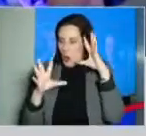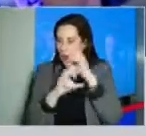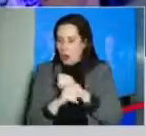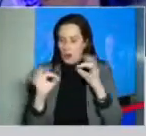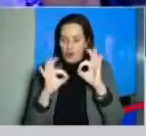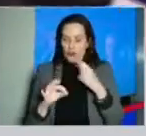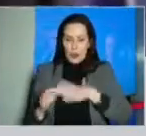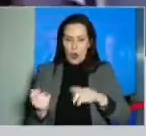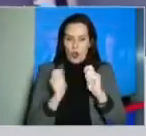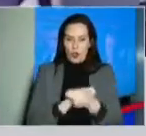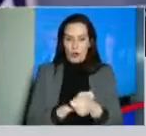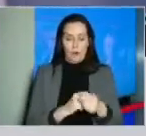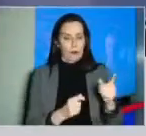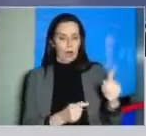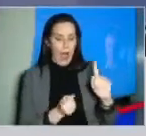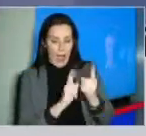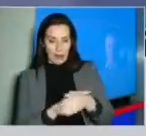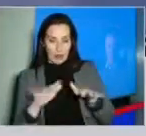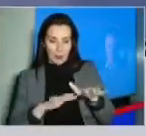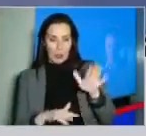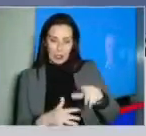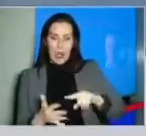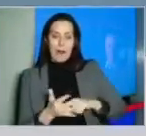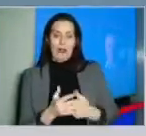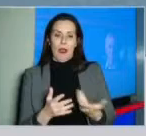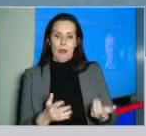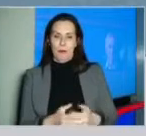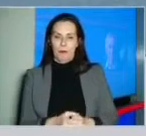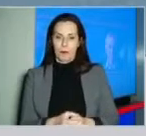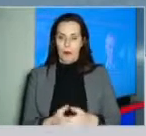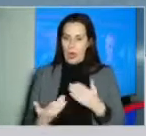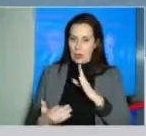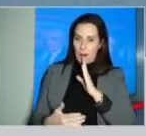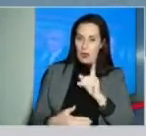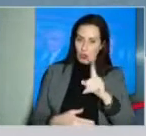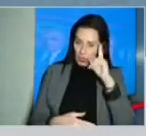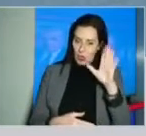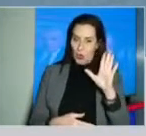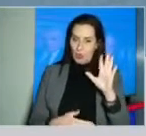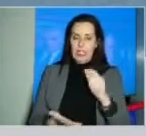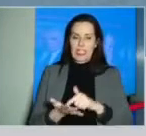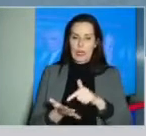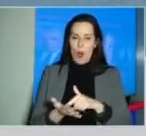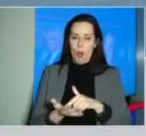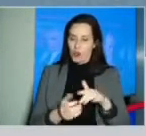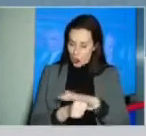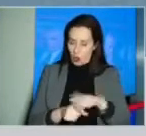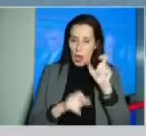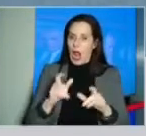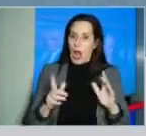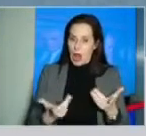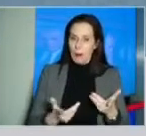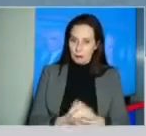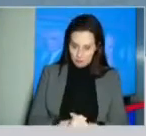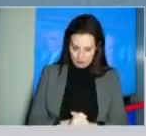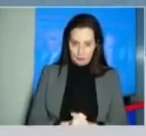רצון לשנות משהו. טוב, החלפת שלטון, זו גם מטרה. אין בעיה, אבל רק שתביאו את הנסיבות שישכנעו את הציבור להצביע להם.